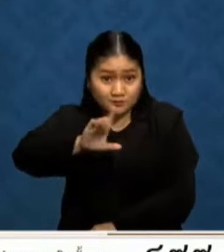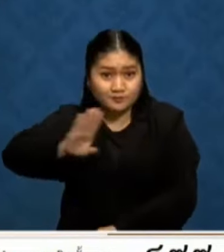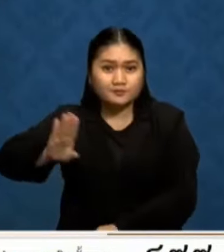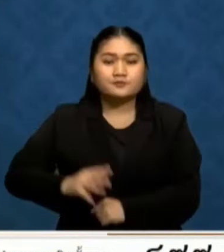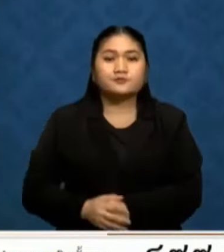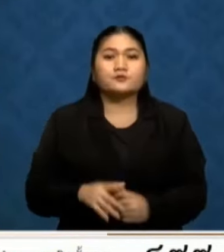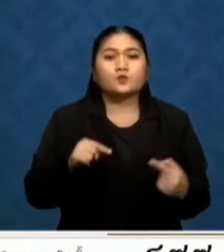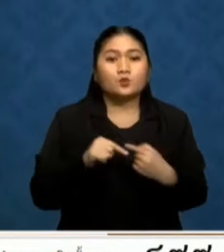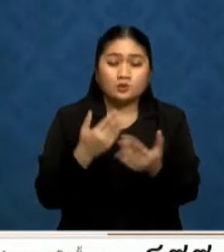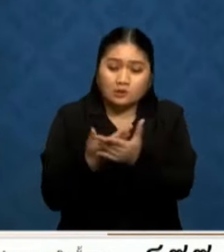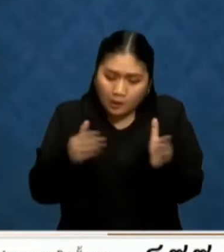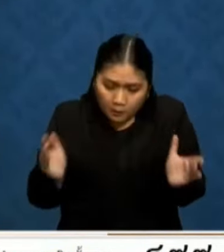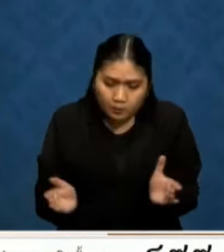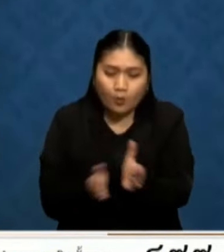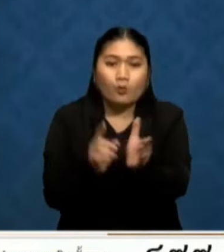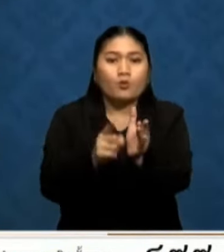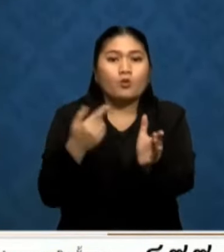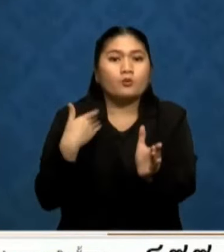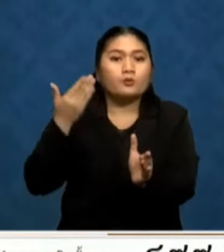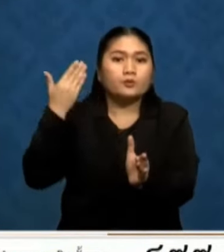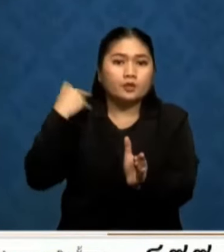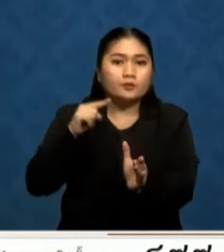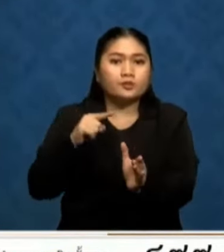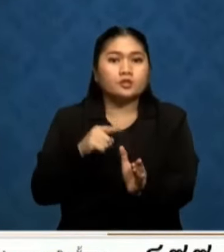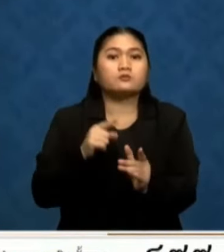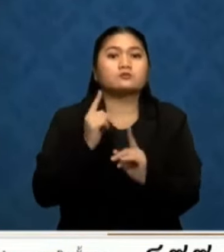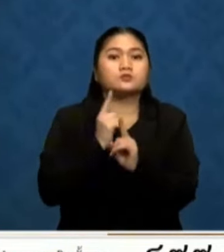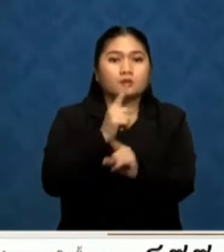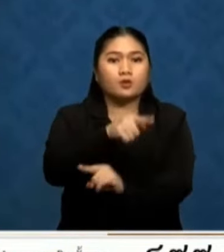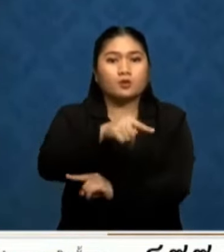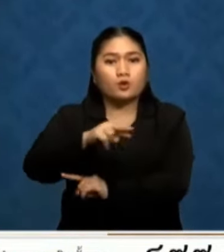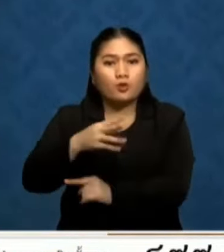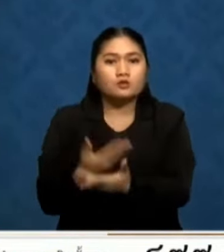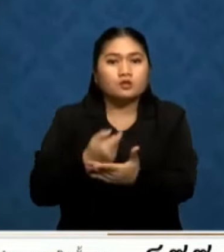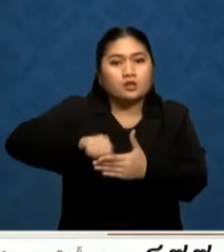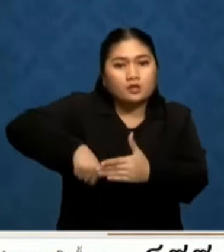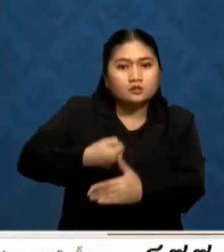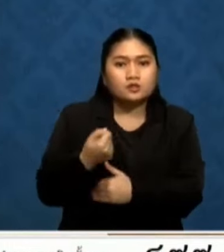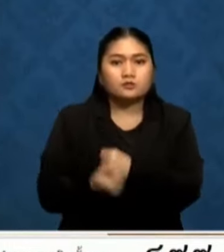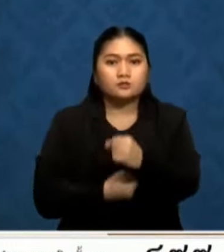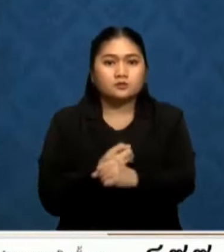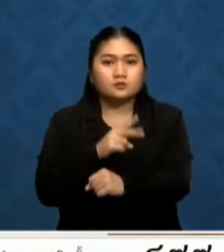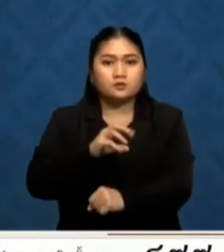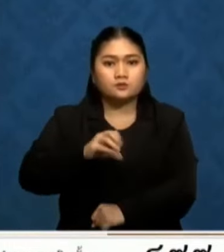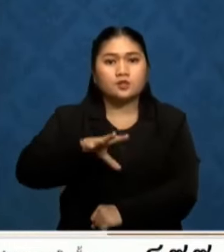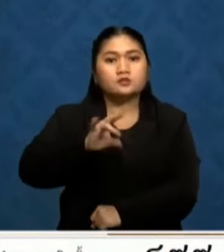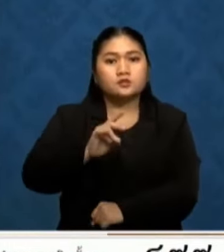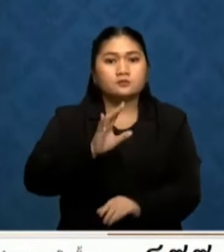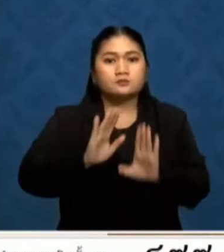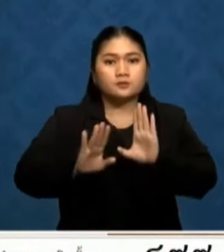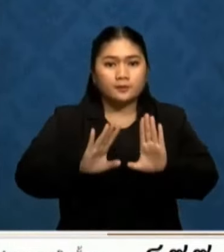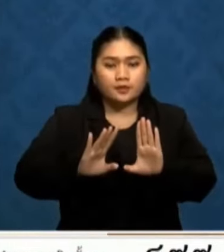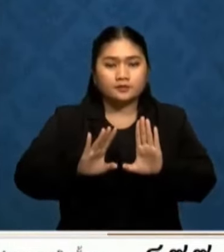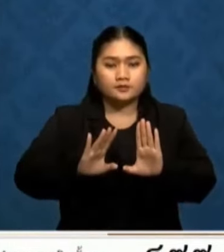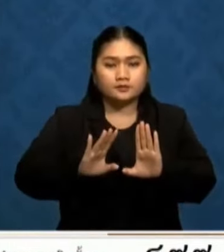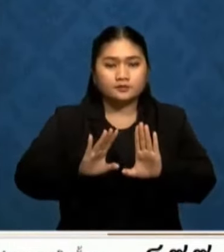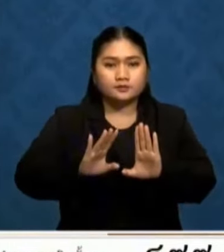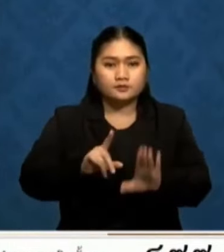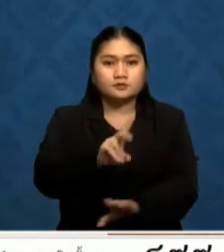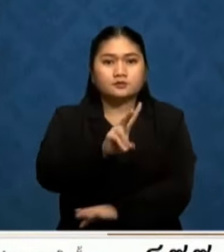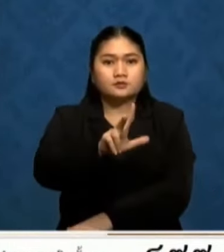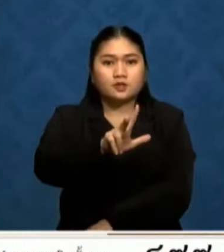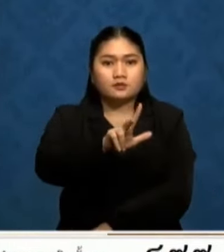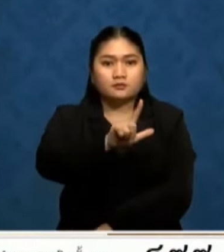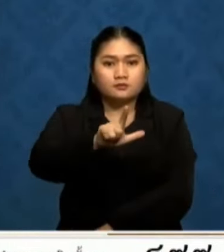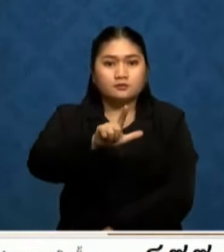่มกรกรอบวงเงินเดิมตามพชะบัญหดงบประมาณรายจ่ายประจwhe quatreปีงบประมาณพ.ส.2,567จำนวน 3,